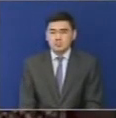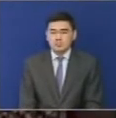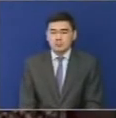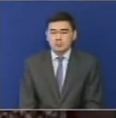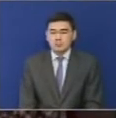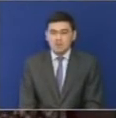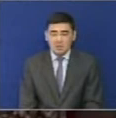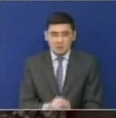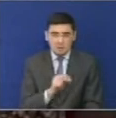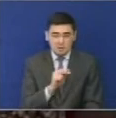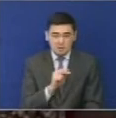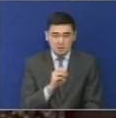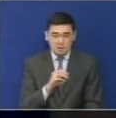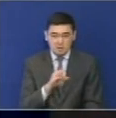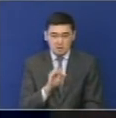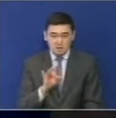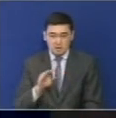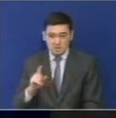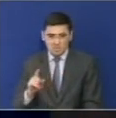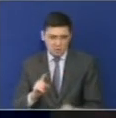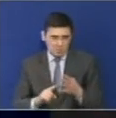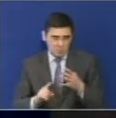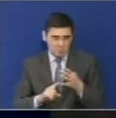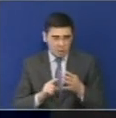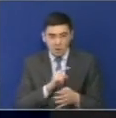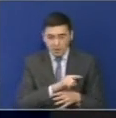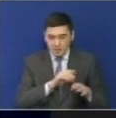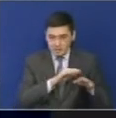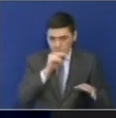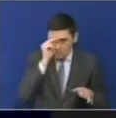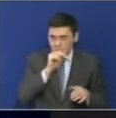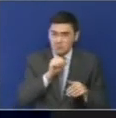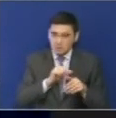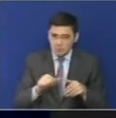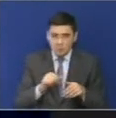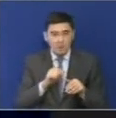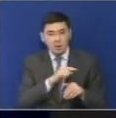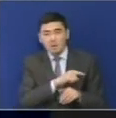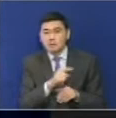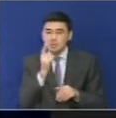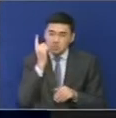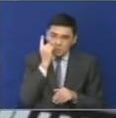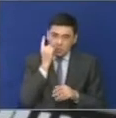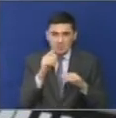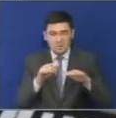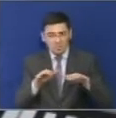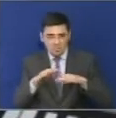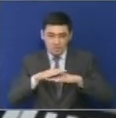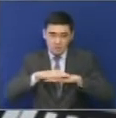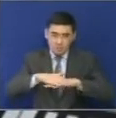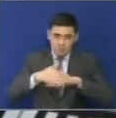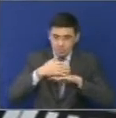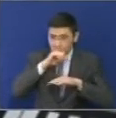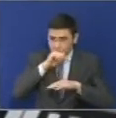4.90 қосымша білім беру мекемелері үшін өзгеше басталды. Оқушылар мен мұғалімдер ұялы телефон, компьютер арқылы байланысты. Бұл білім